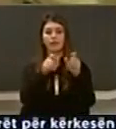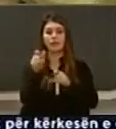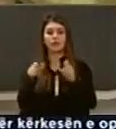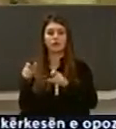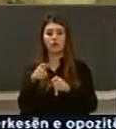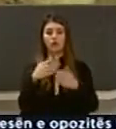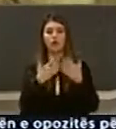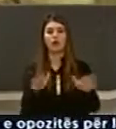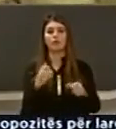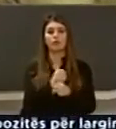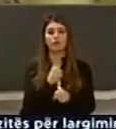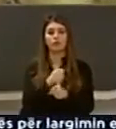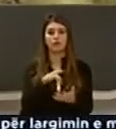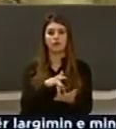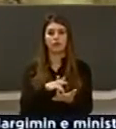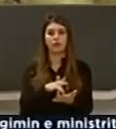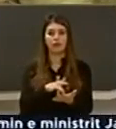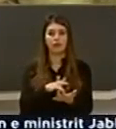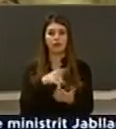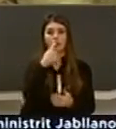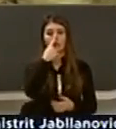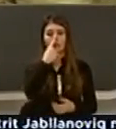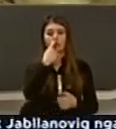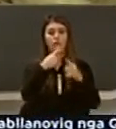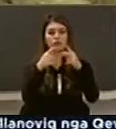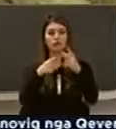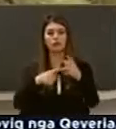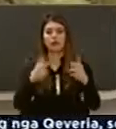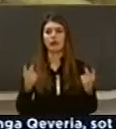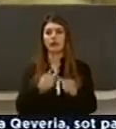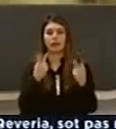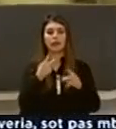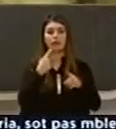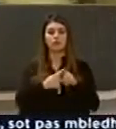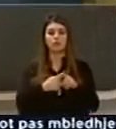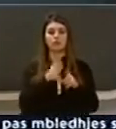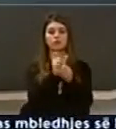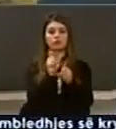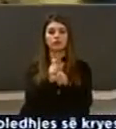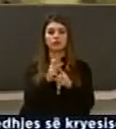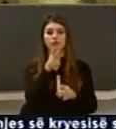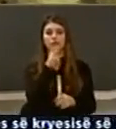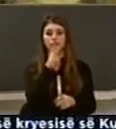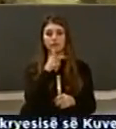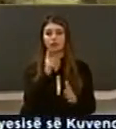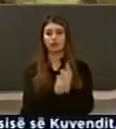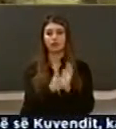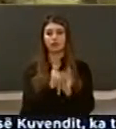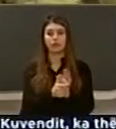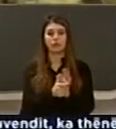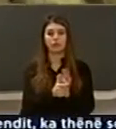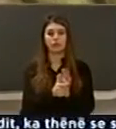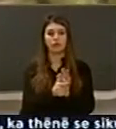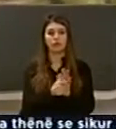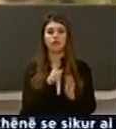hapin vende pune në bujqësi, në agrikulturë, përmes subvencioneve reale dhe kredive të vogla pa kamata. Atëherë vërtet mund të